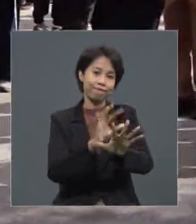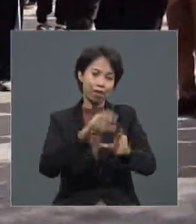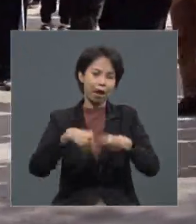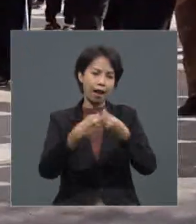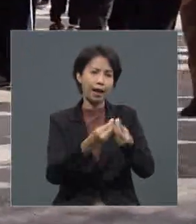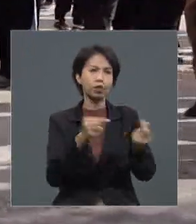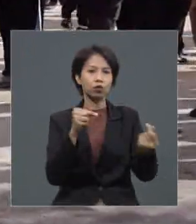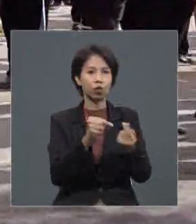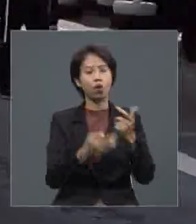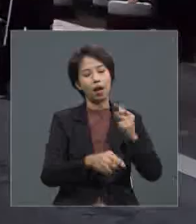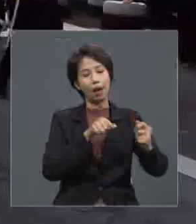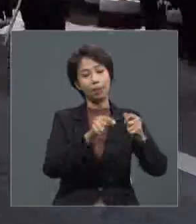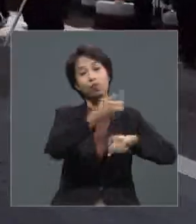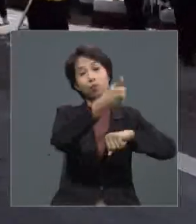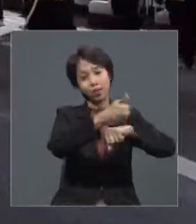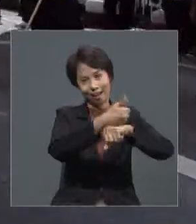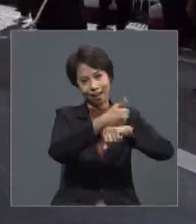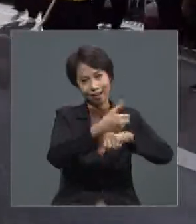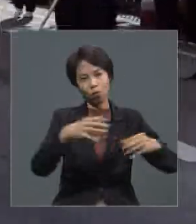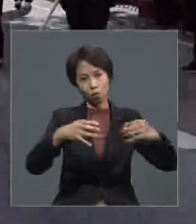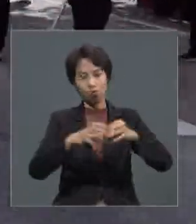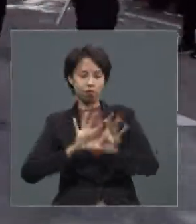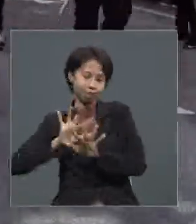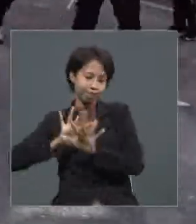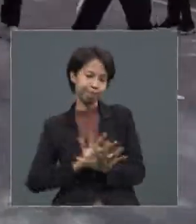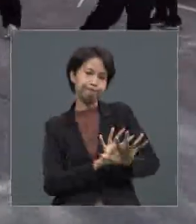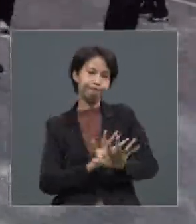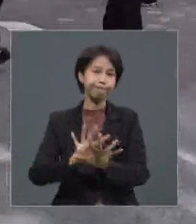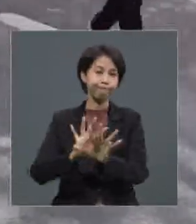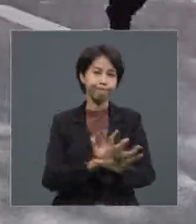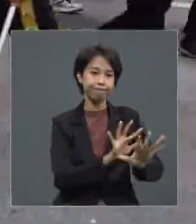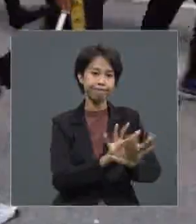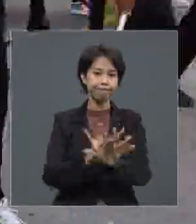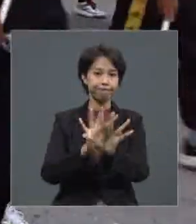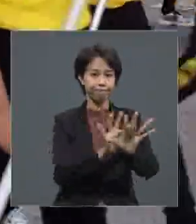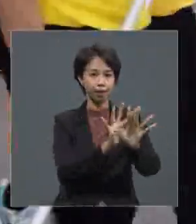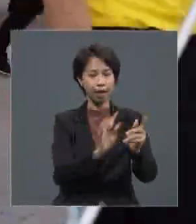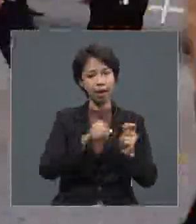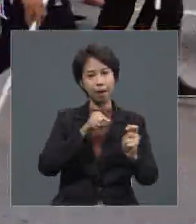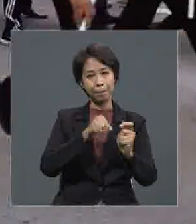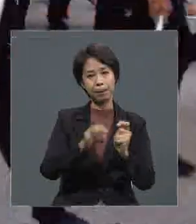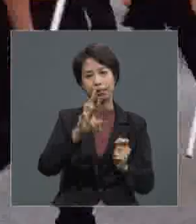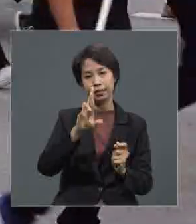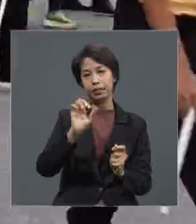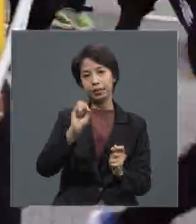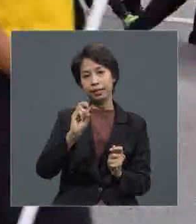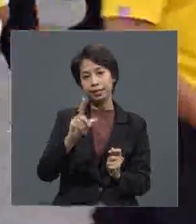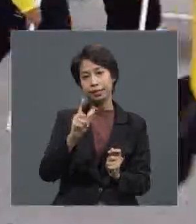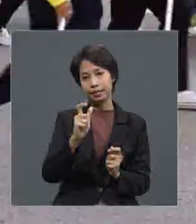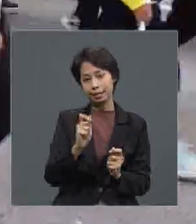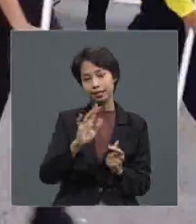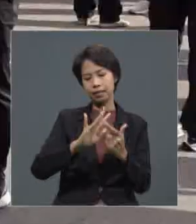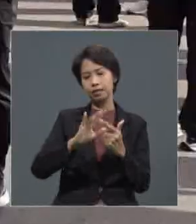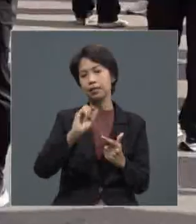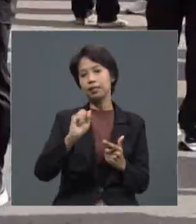ภอรือเสาะนำขบวนเคลื่อนเดินวิ่งผ่านอำเภอรือเสาะไปส่งมอบให้กับในอำเภอยี่ง